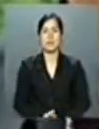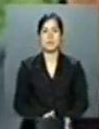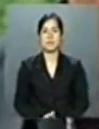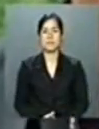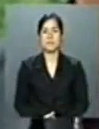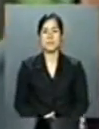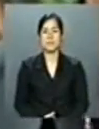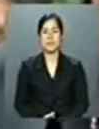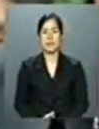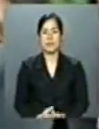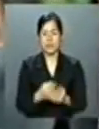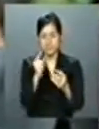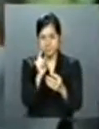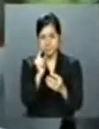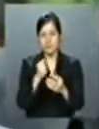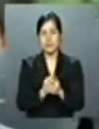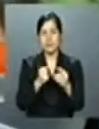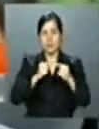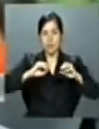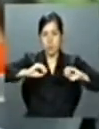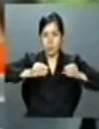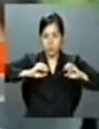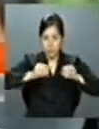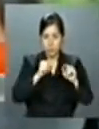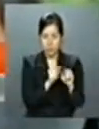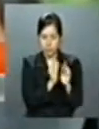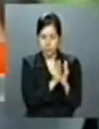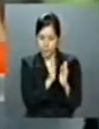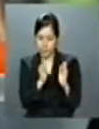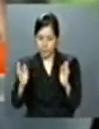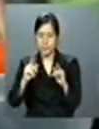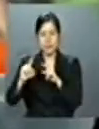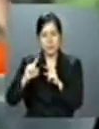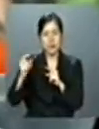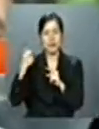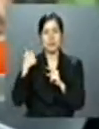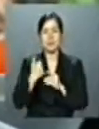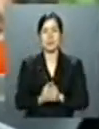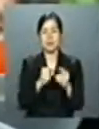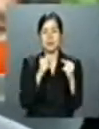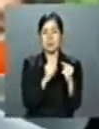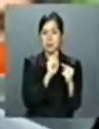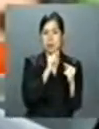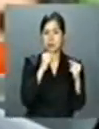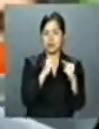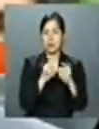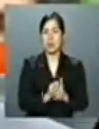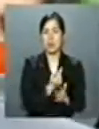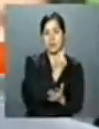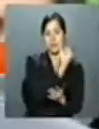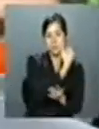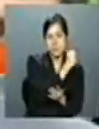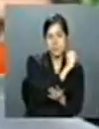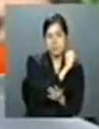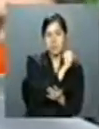าทุกเครื่องที่เปิดทำการในขณะนี้ท่านจะมี10กิโลวัตต์5กิโลวัตต์1กิโลวัตต์อะไรต่าง